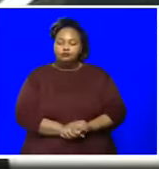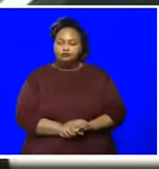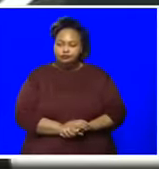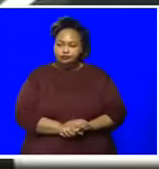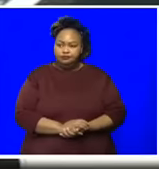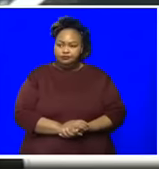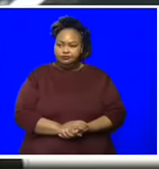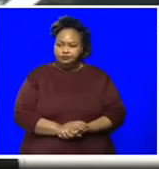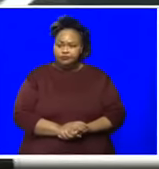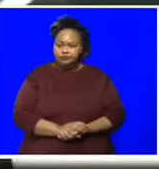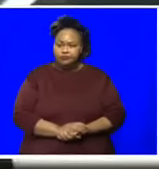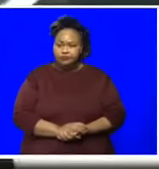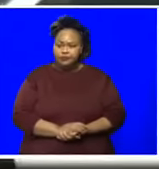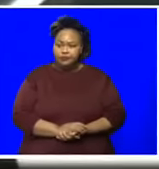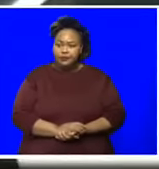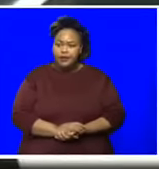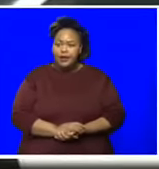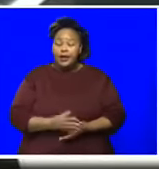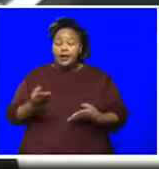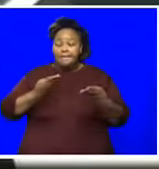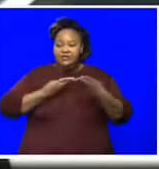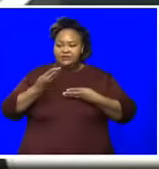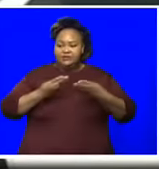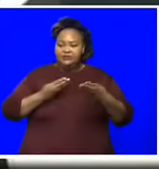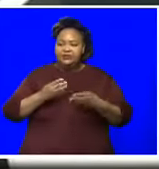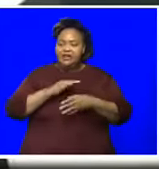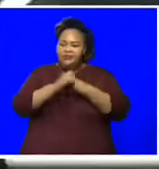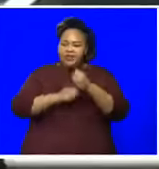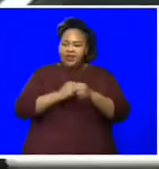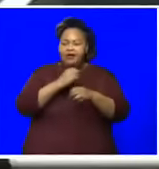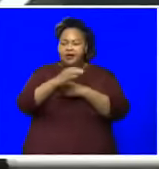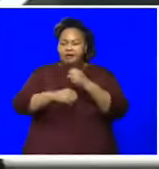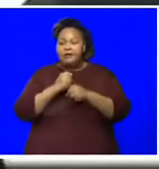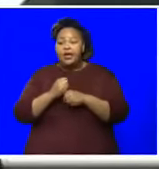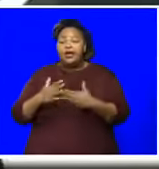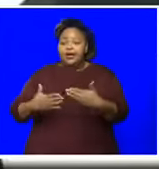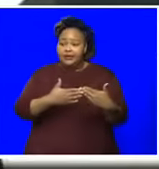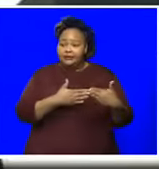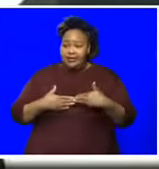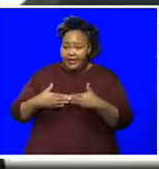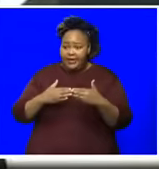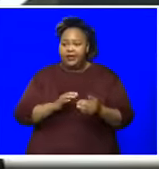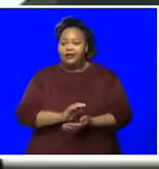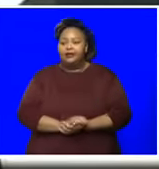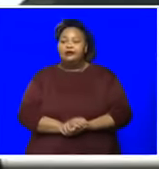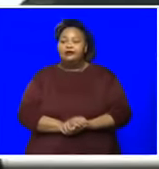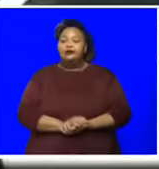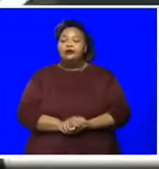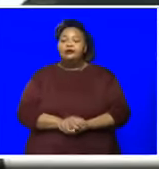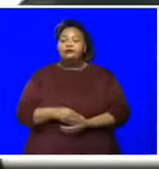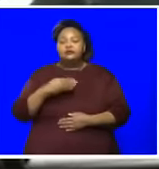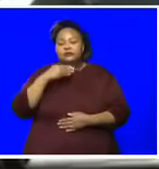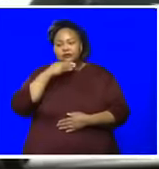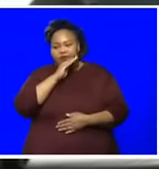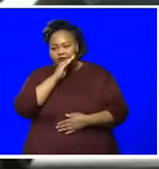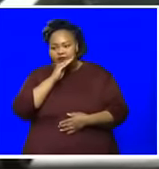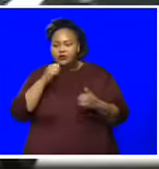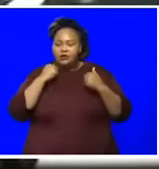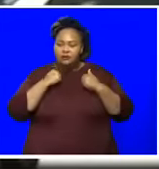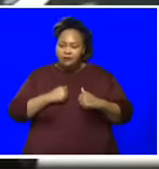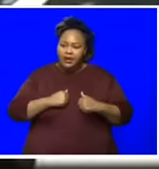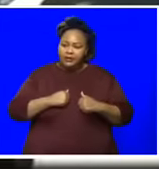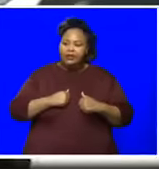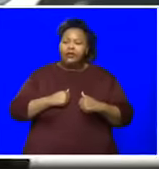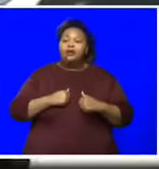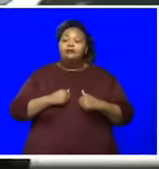phinde sidonethwa leto dingwa netimpahla nesicathulo tebantwana. So siyahlazi ukuthi zonke kakhulu vele kakhulu kakhulu bani. Bantwana